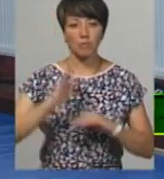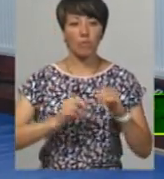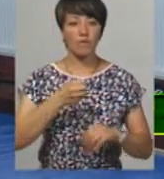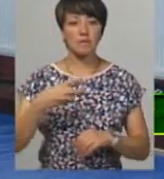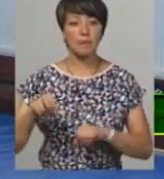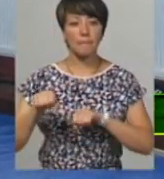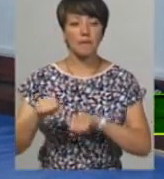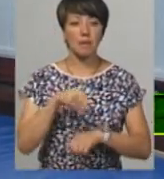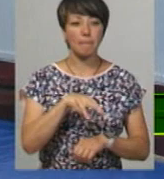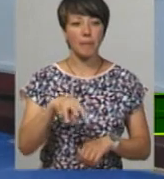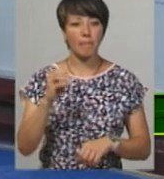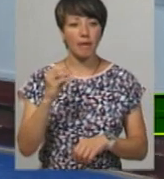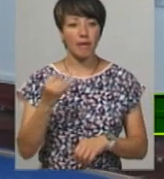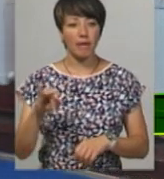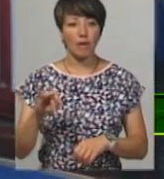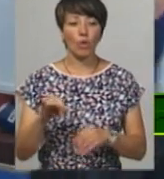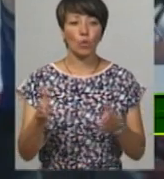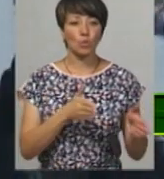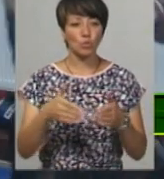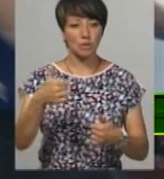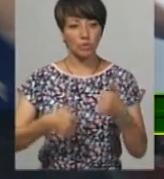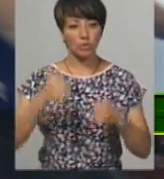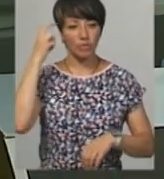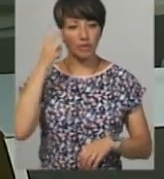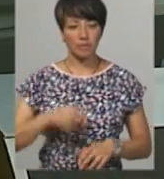бійці ММА готуються до турніру у Києві.